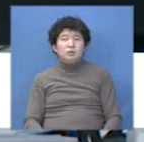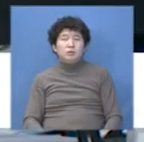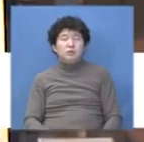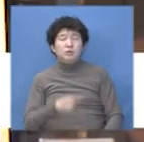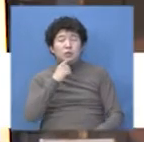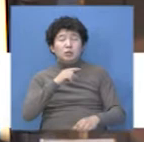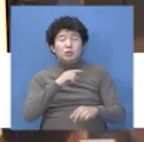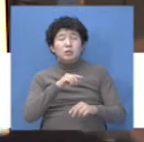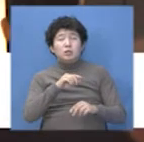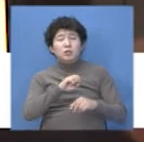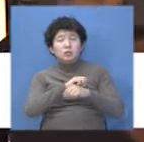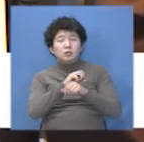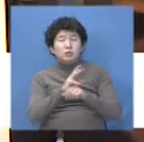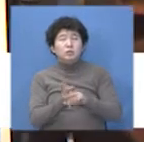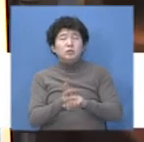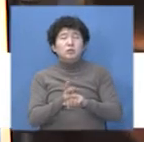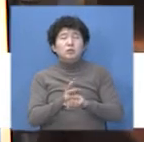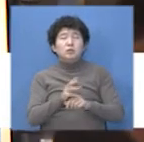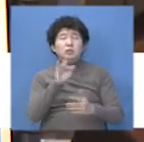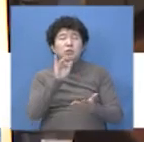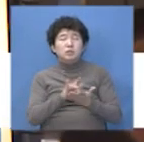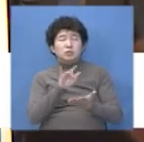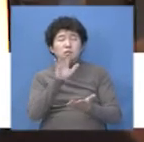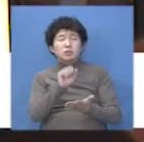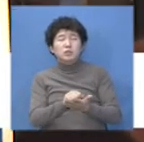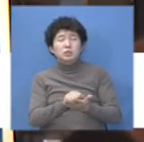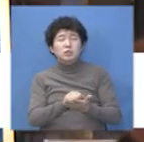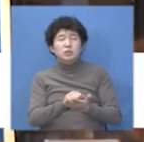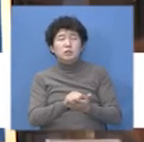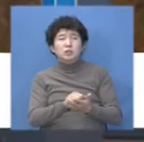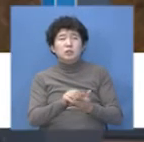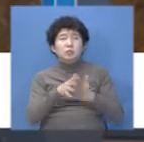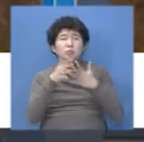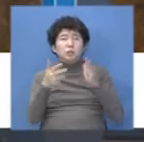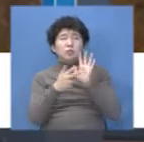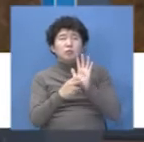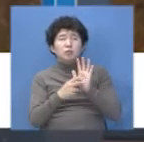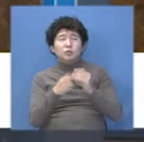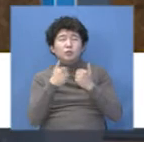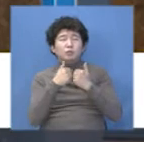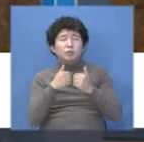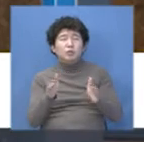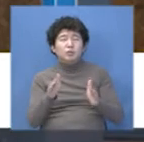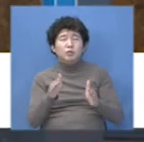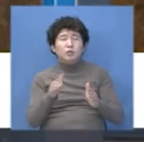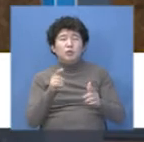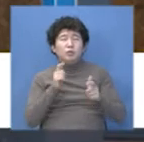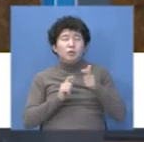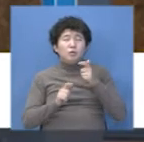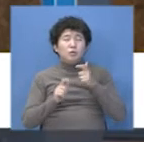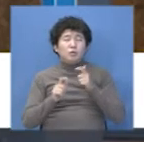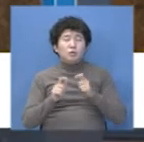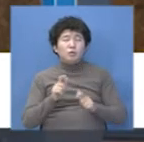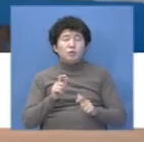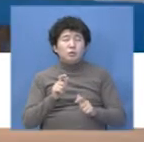ходом. Только в текущем году сотрудники Центра занятости проконсультировали более 800 выпускников вузов. И это еще не предел.